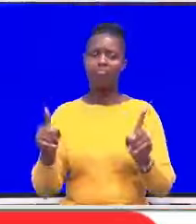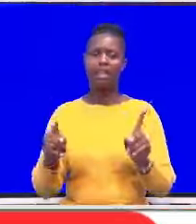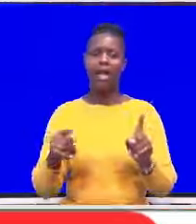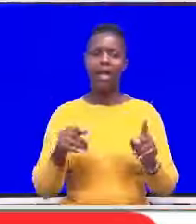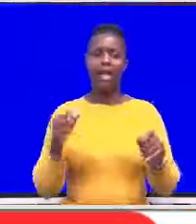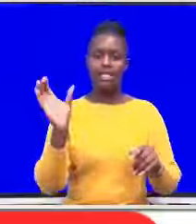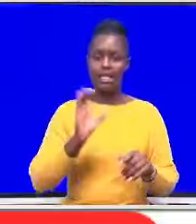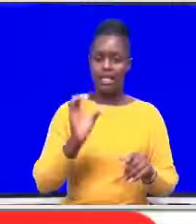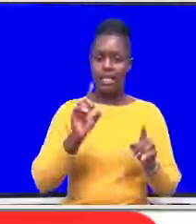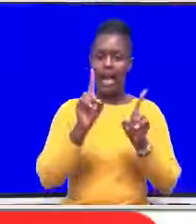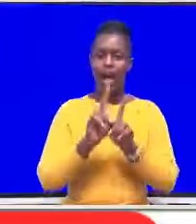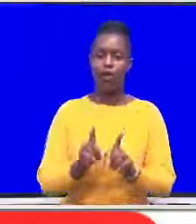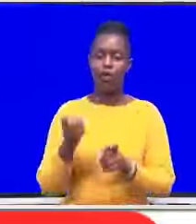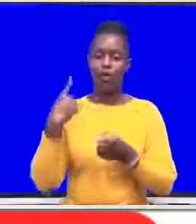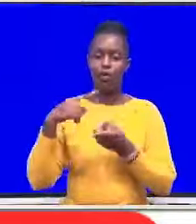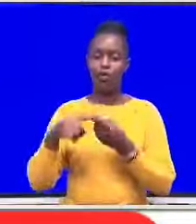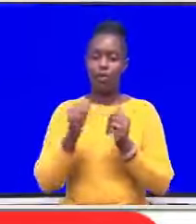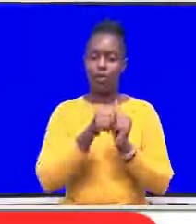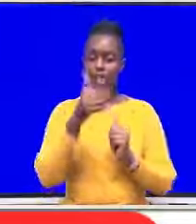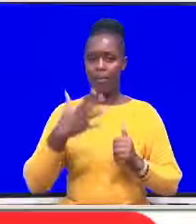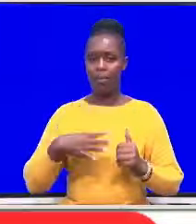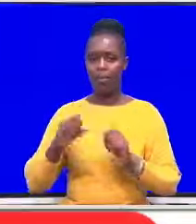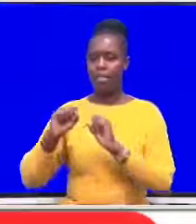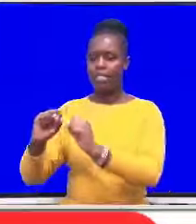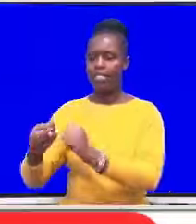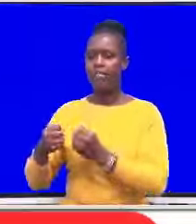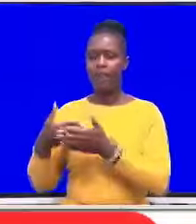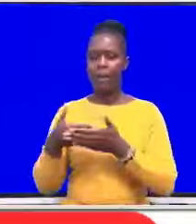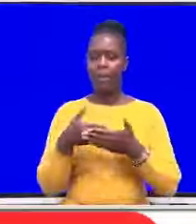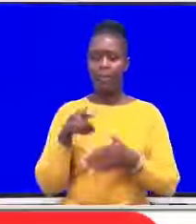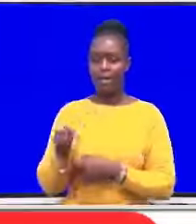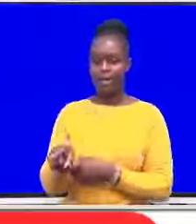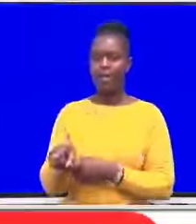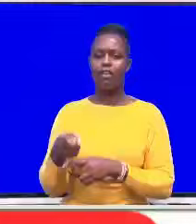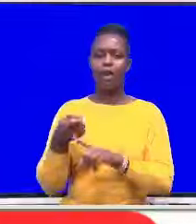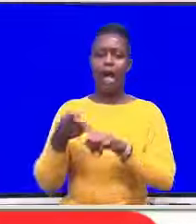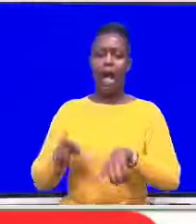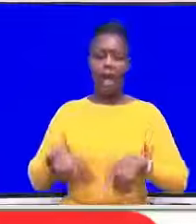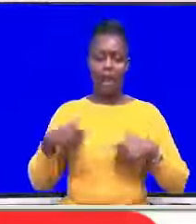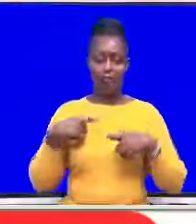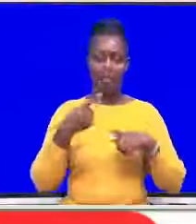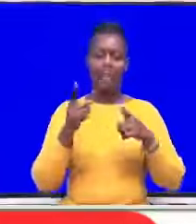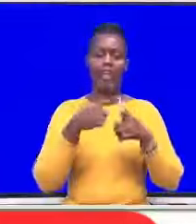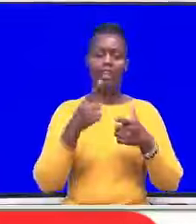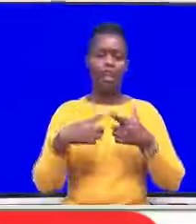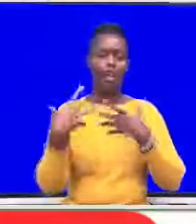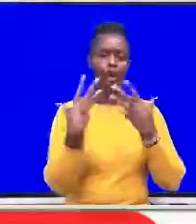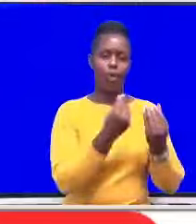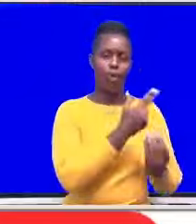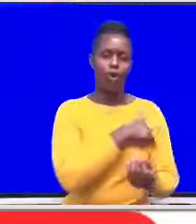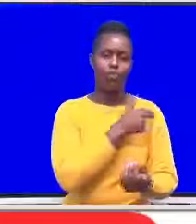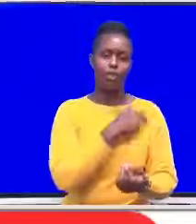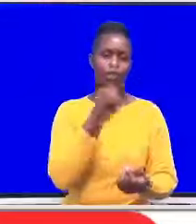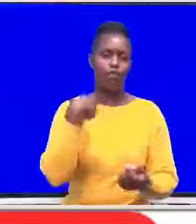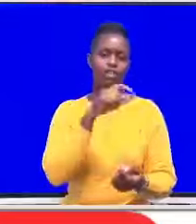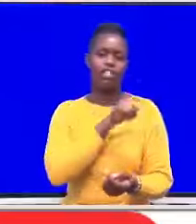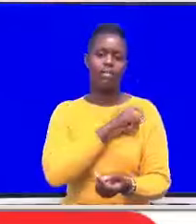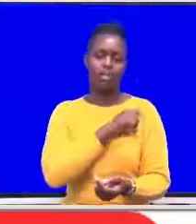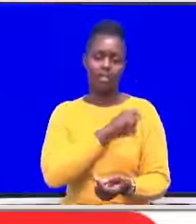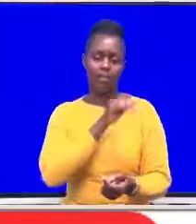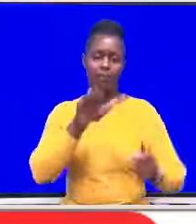usalama waliweza kumtoa mtoto huyo akiwa hai na kumkimbiza katika hospitali moja mjini Cheptais kwa matibabu. Chifu